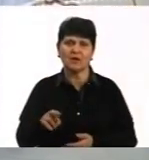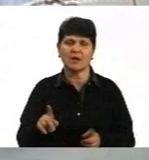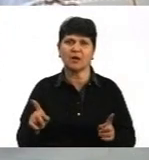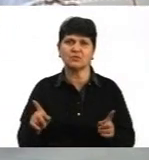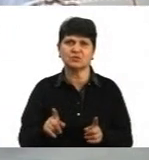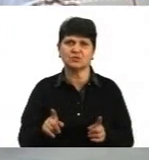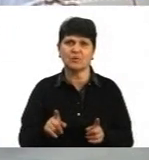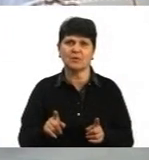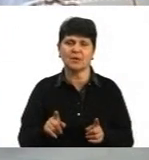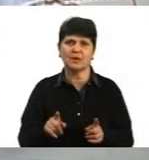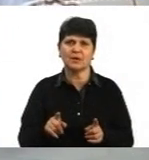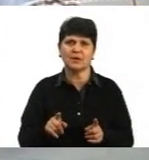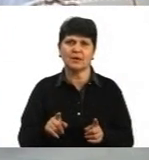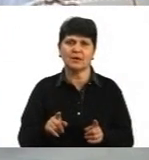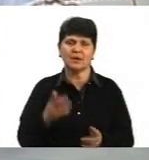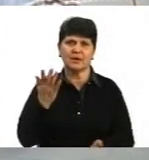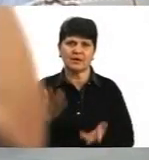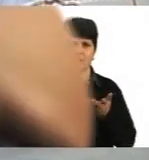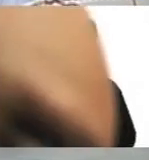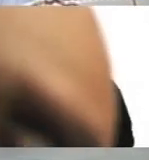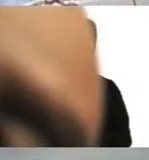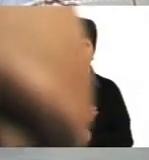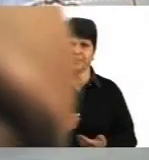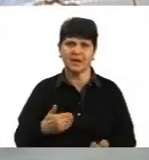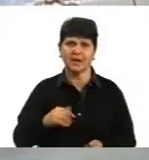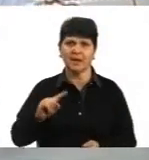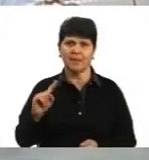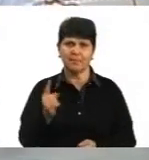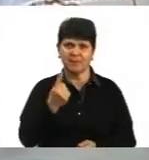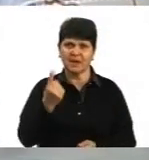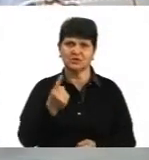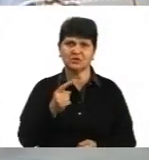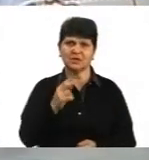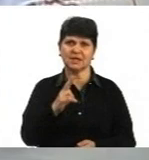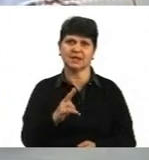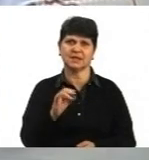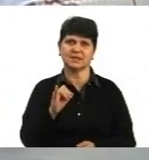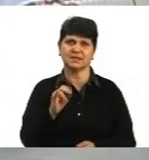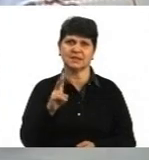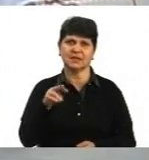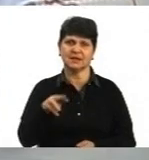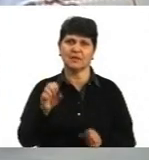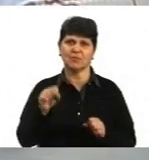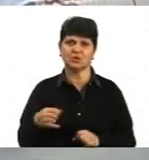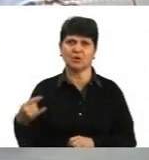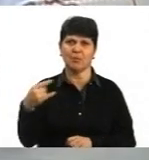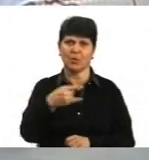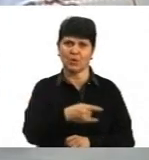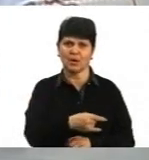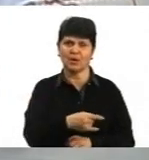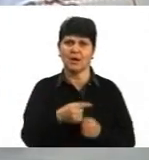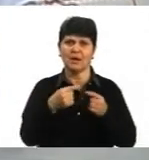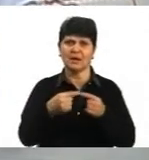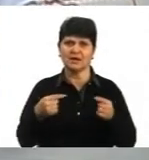повторювання циклів. І якщо ми перший цикл можуть автомобілі проїхати, якщо будуть різні